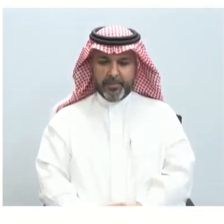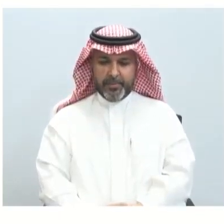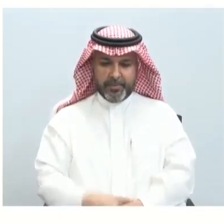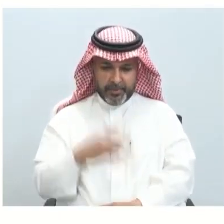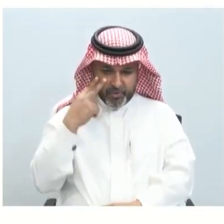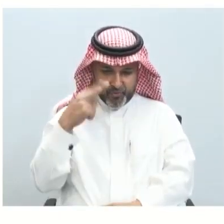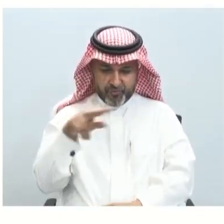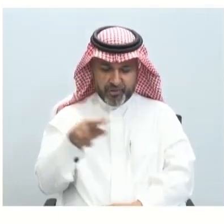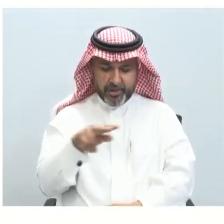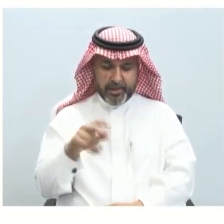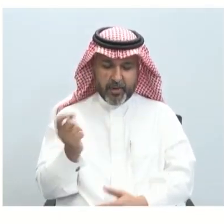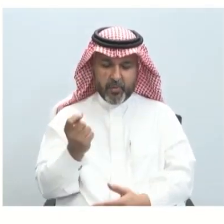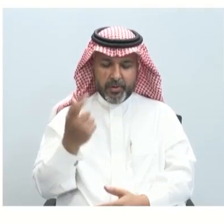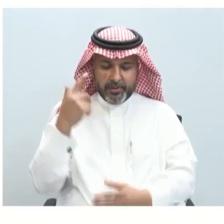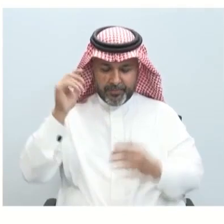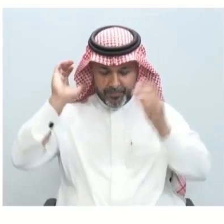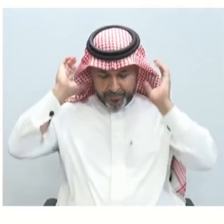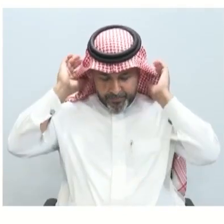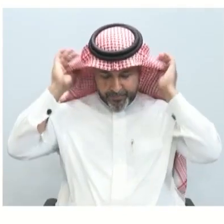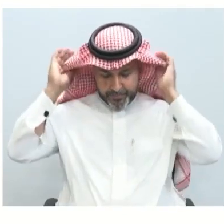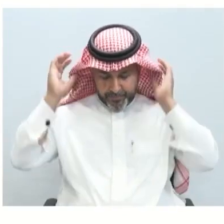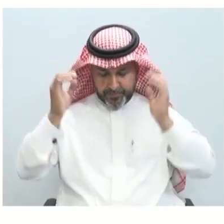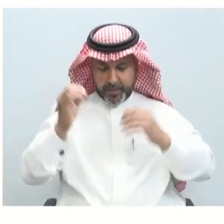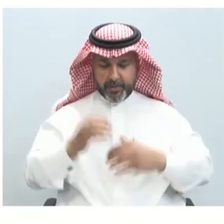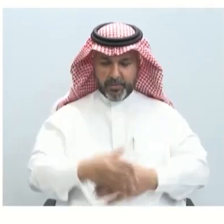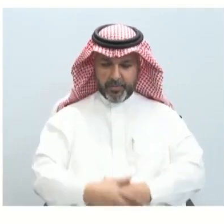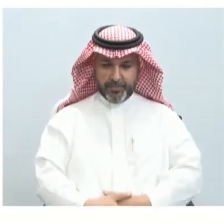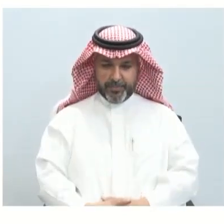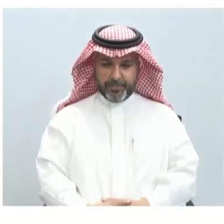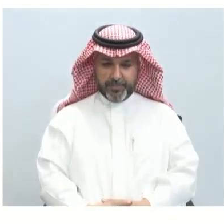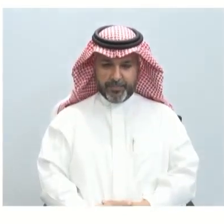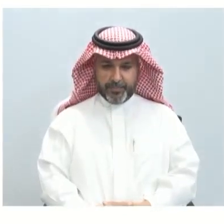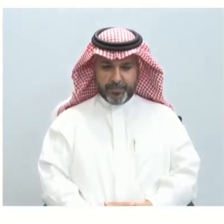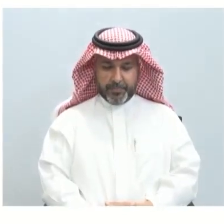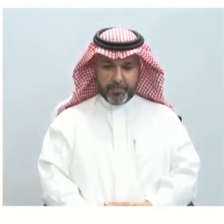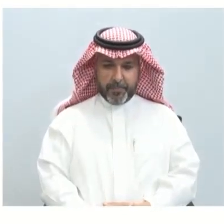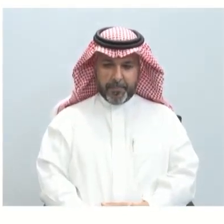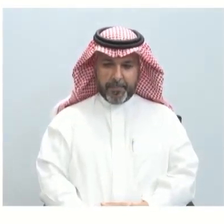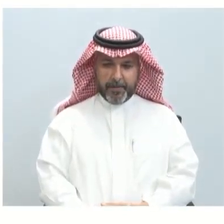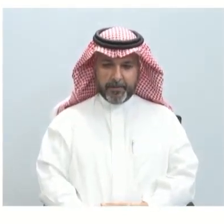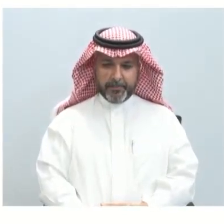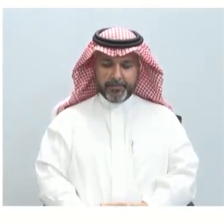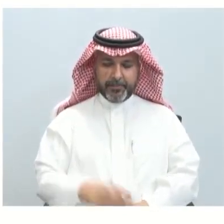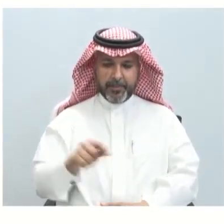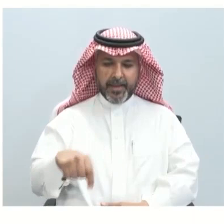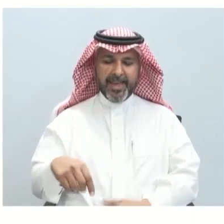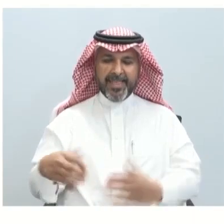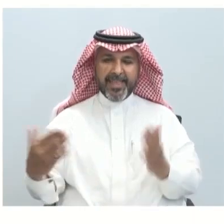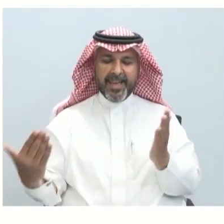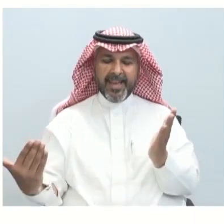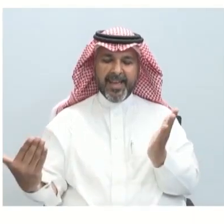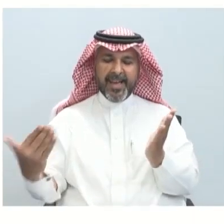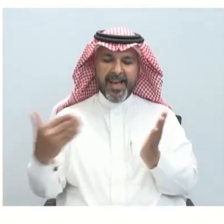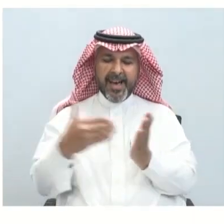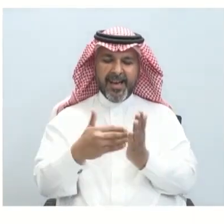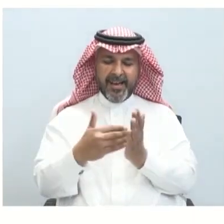خارج البيئه ليحاول تصحيح هذا الخلل في الماده الوراثيه بهذا السؤال نكون قد وصلنا الى ختام